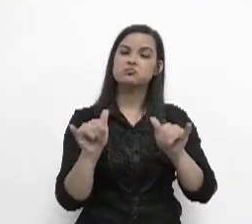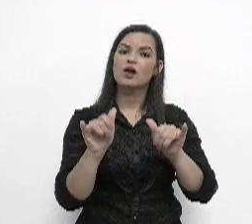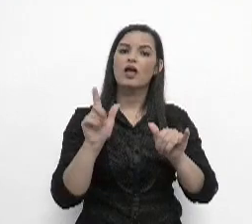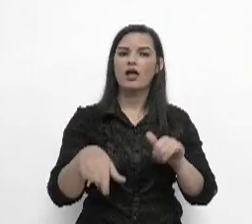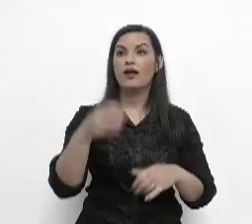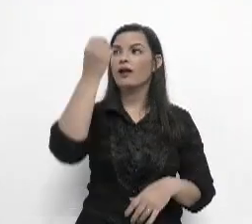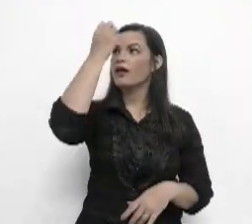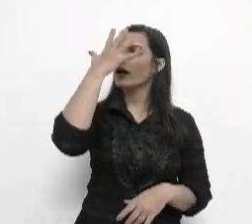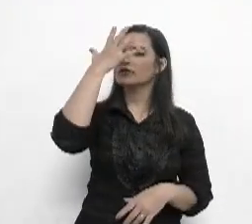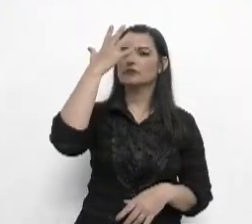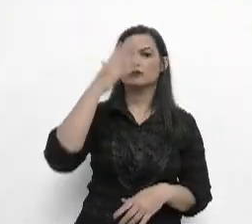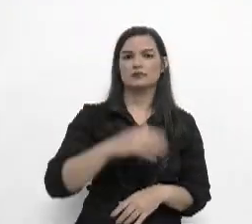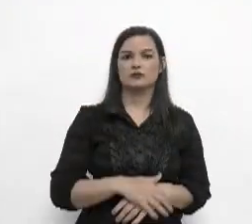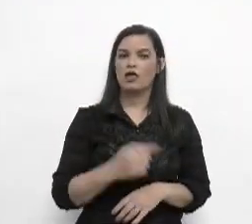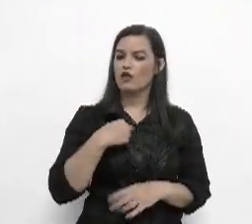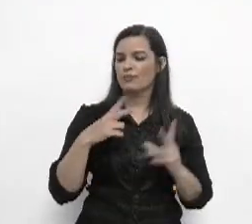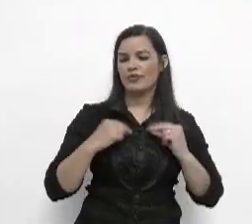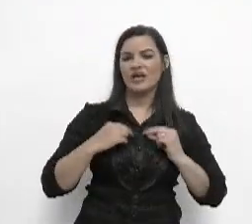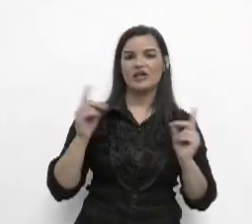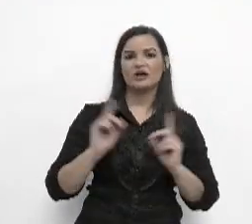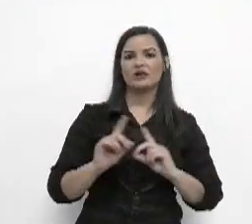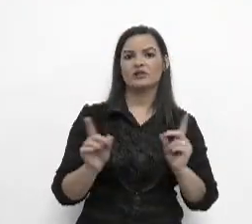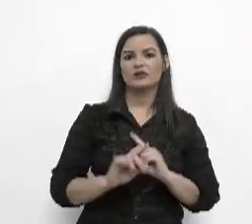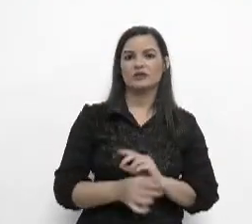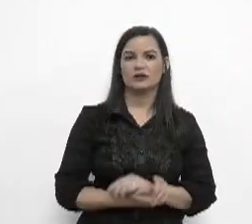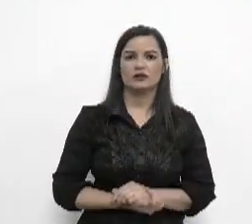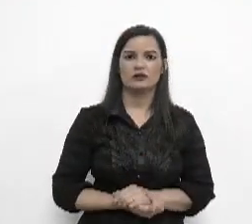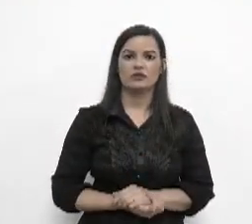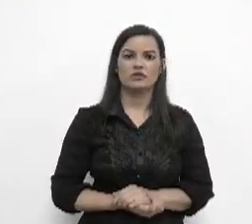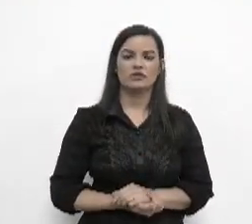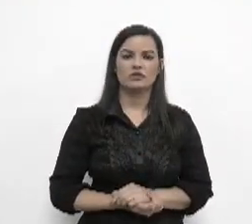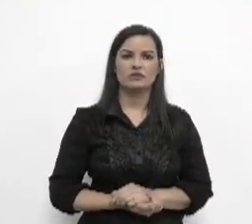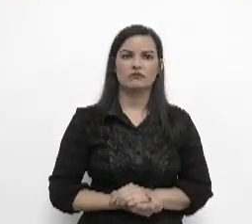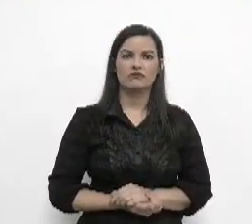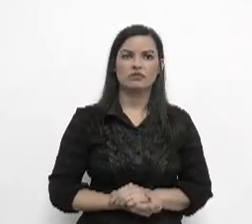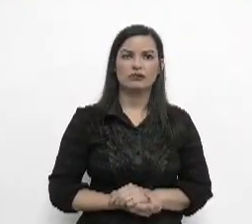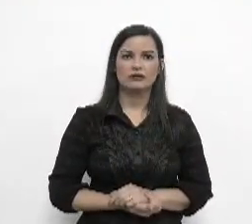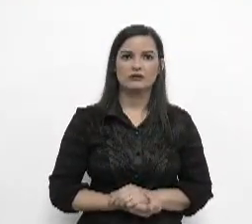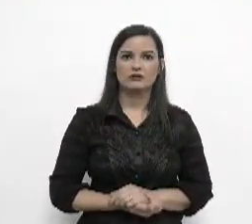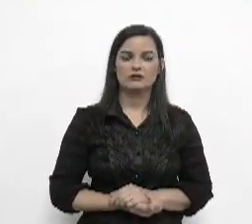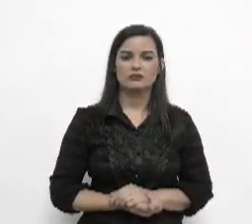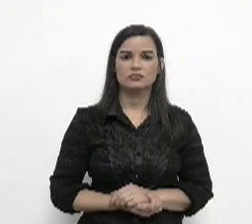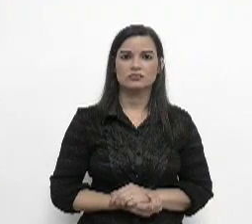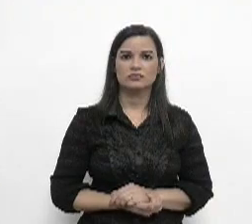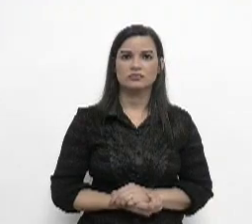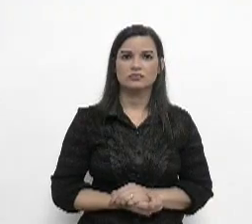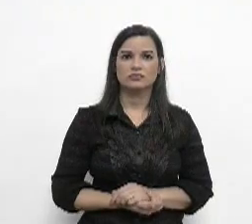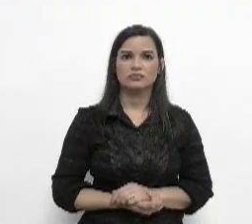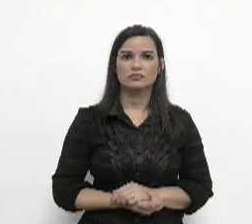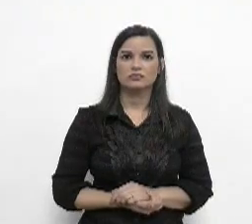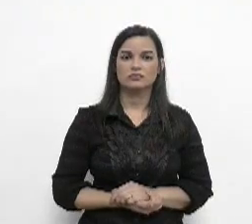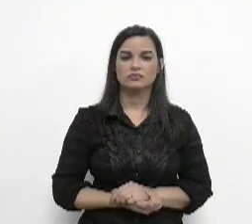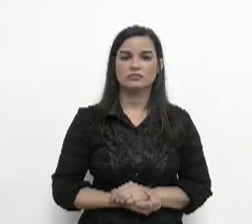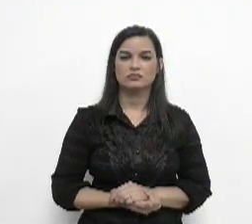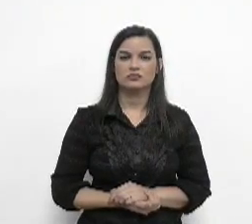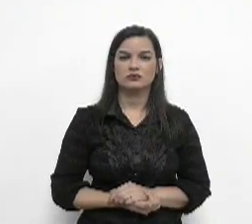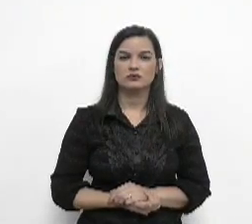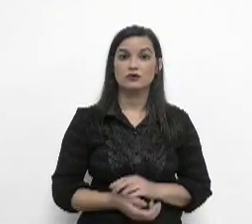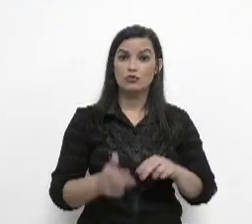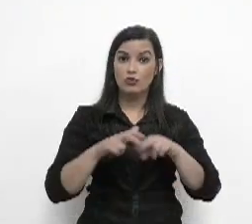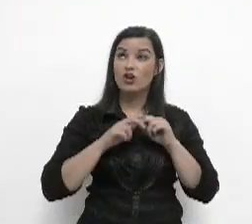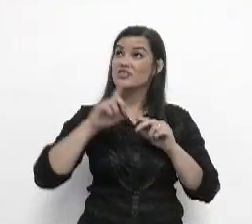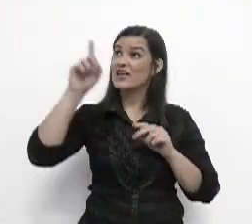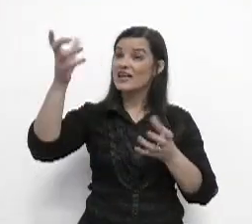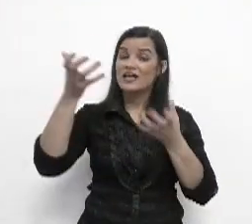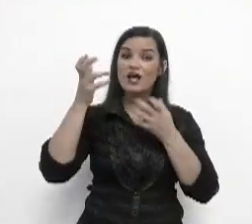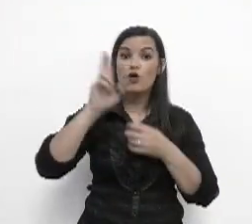irmãos. 우리가 하나님께 거의 쓰임 받으려면 은혜에 대한 눈이 열려져야 됩니다. Para que sejamos usados grandiosamente pelo